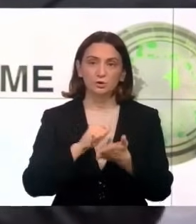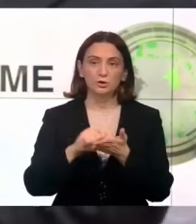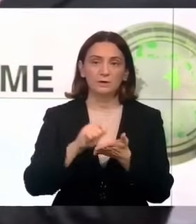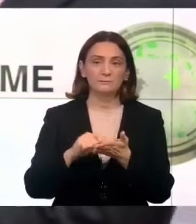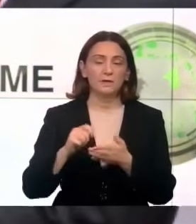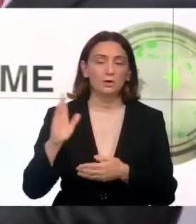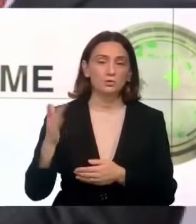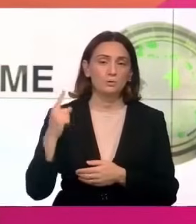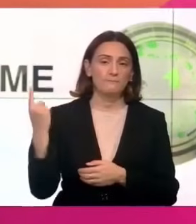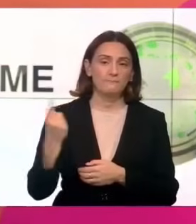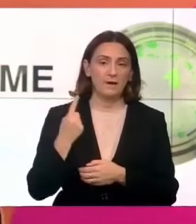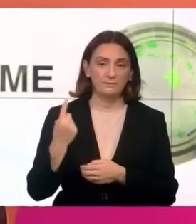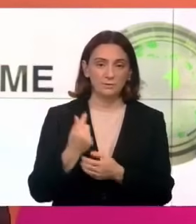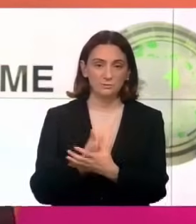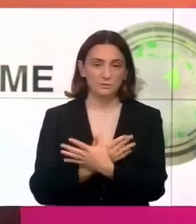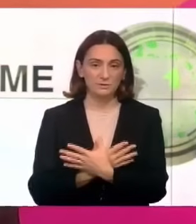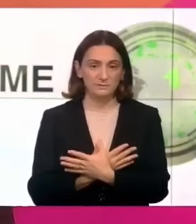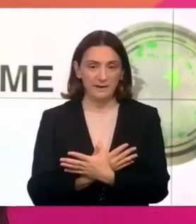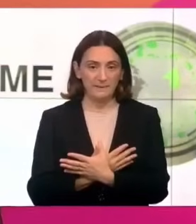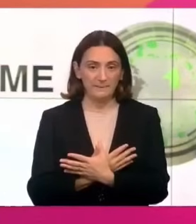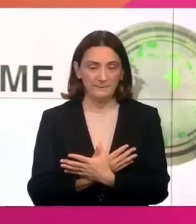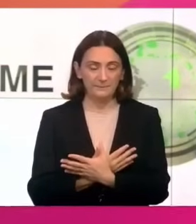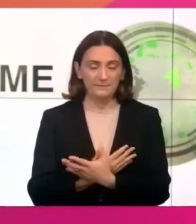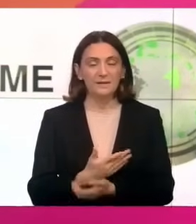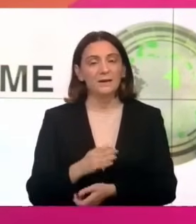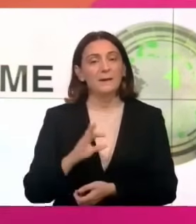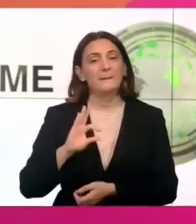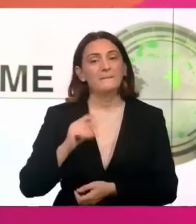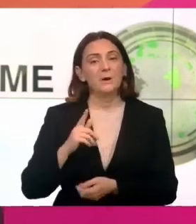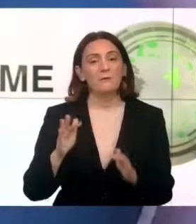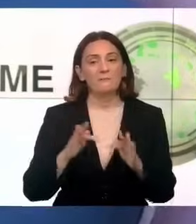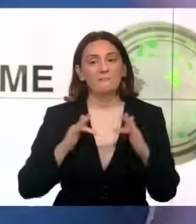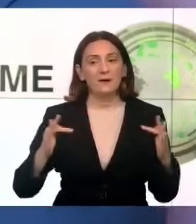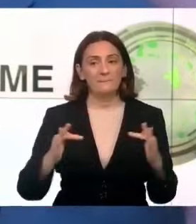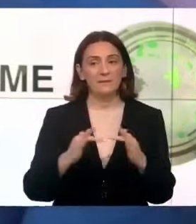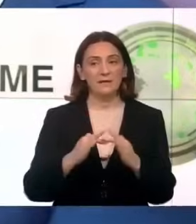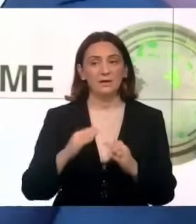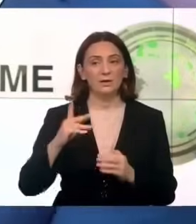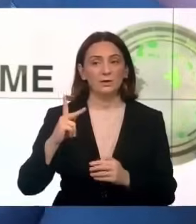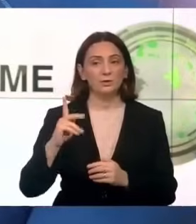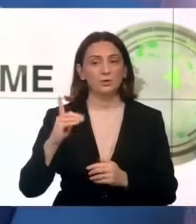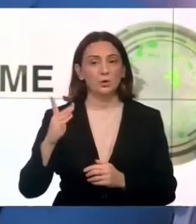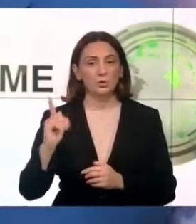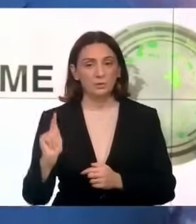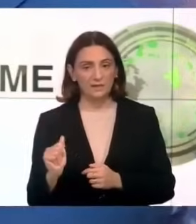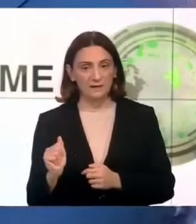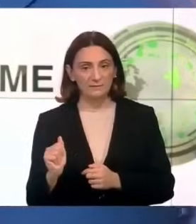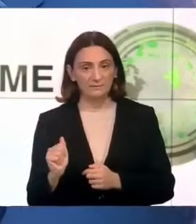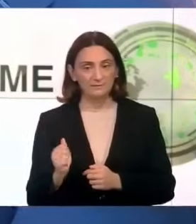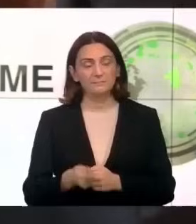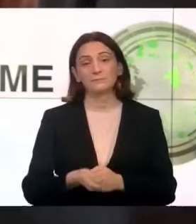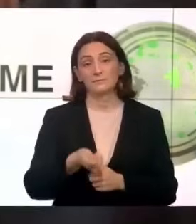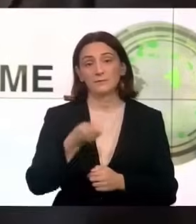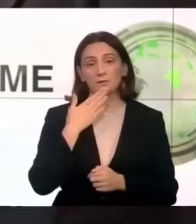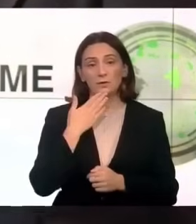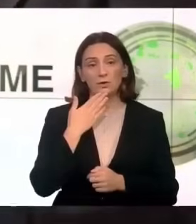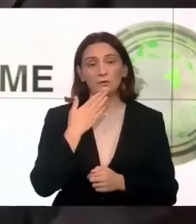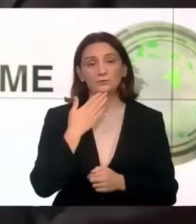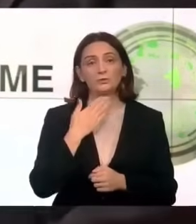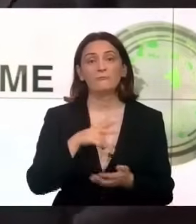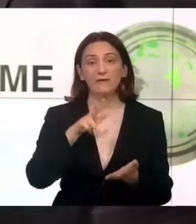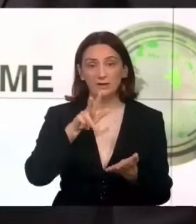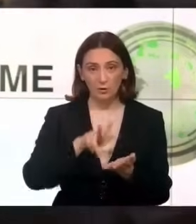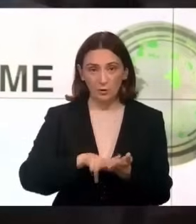për autorët e rinj. Ky vlerësim mbështetet nga familja Coca, Fondacioni Jakov Coca, Unioni i Gazetarëve Shqiptar dhe